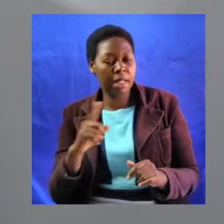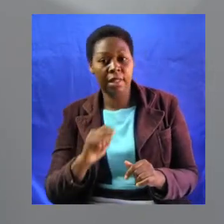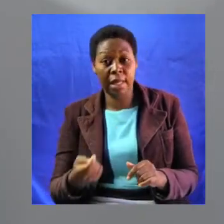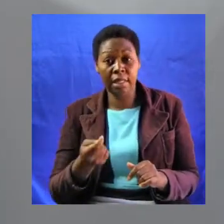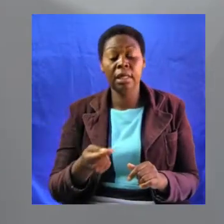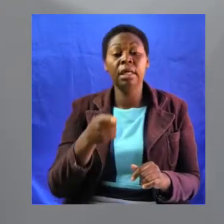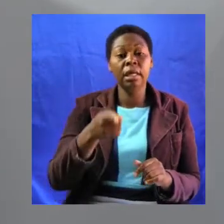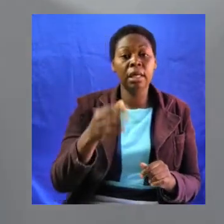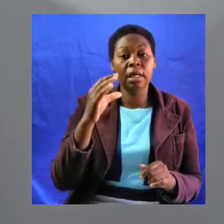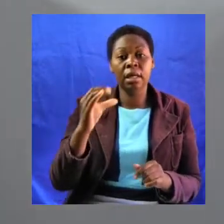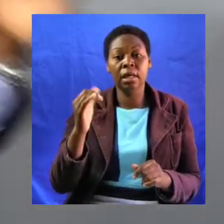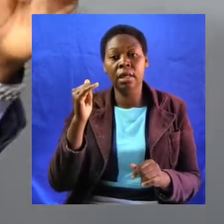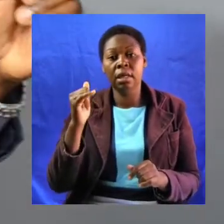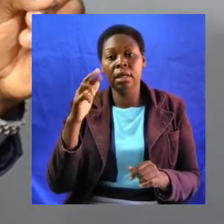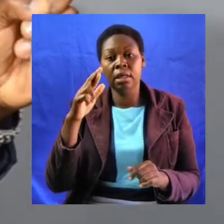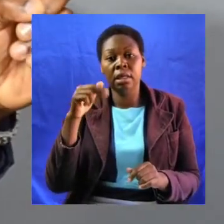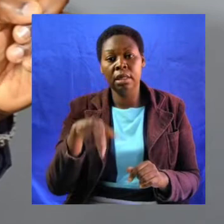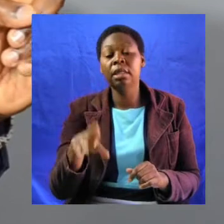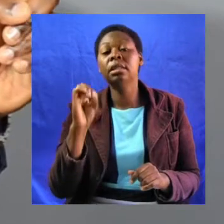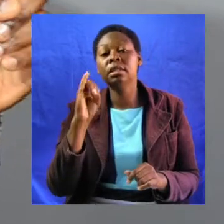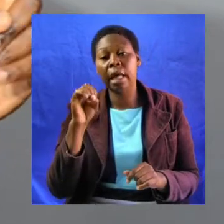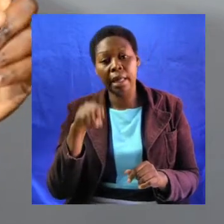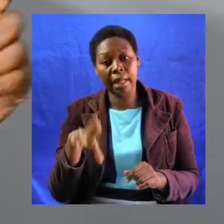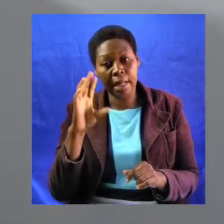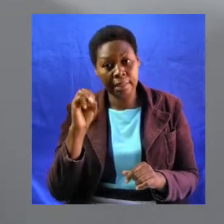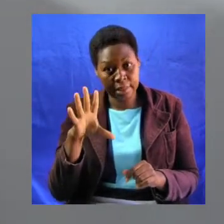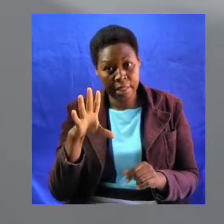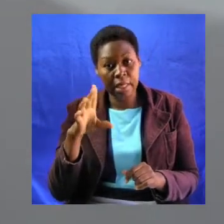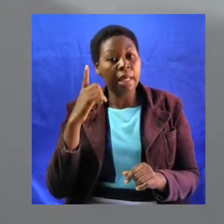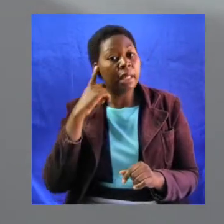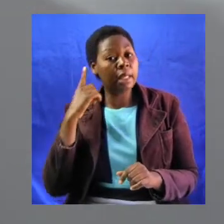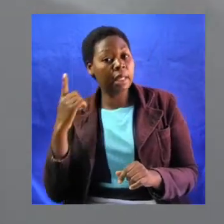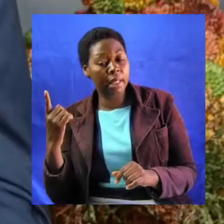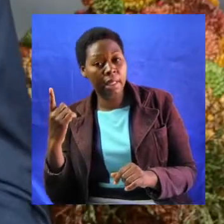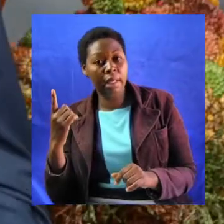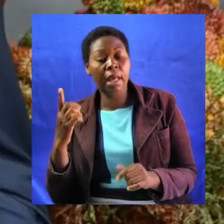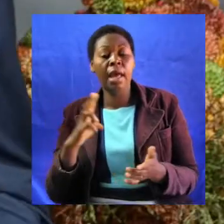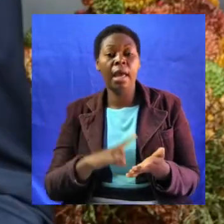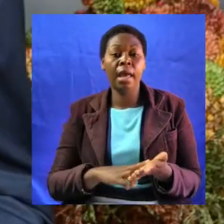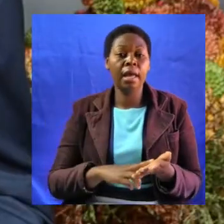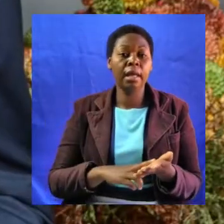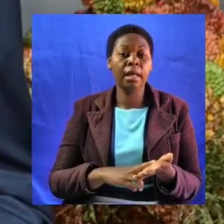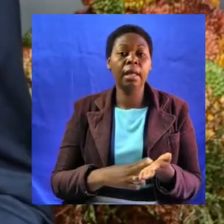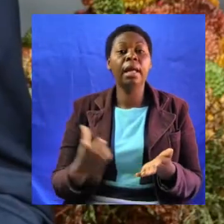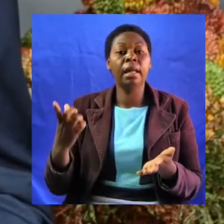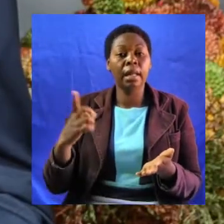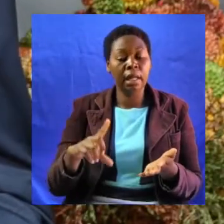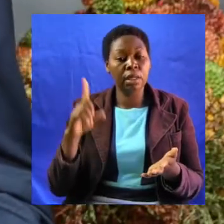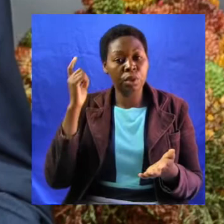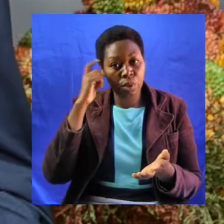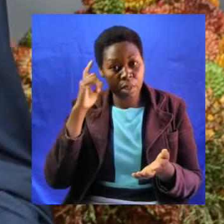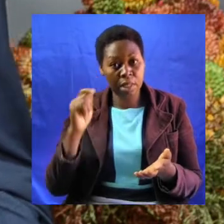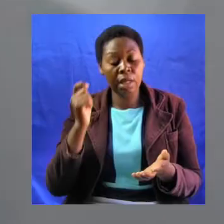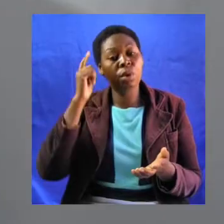wekudenga akandiraira. Kuratidza kuteerera manje. Ukadzwa kuti Mwari wekudenga akandiraira kuti imba yake iri paJerusarema